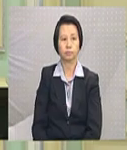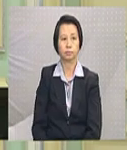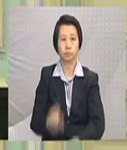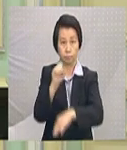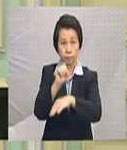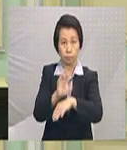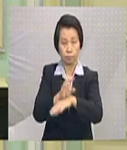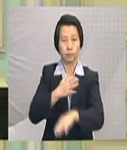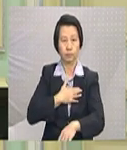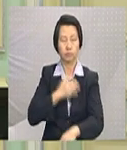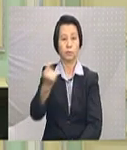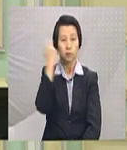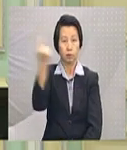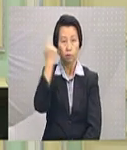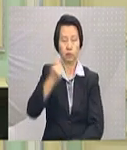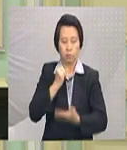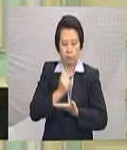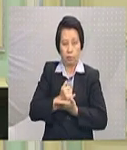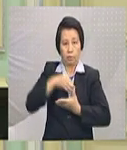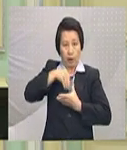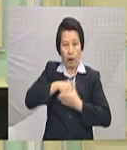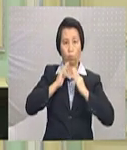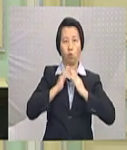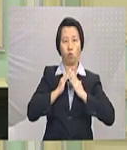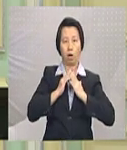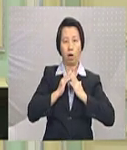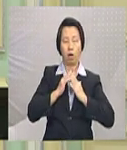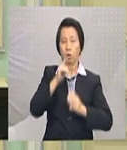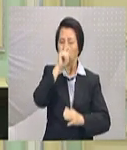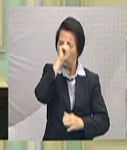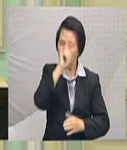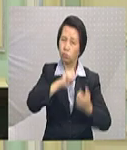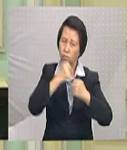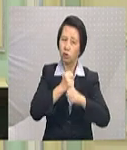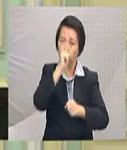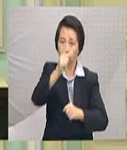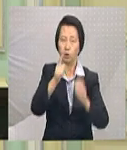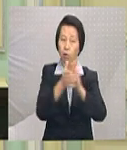saya, sentiasa berada di rumah bagi memastikan